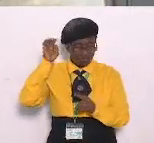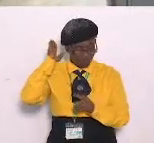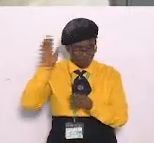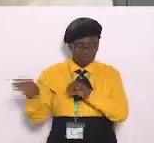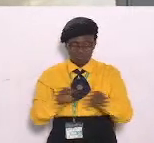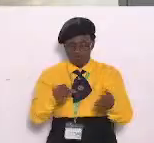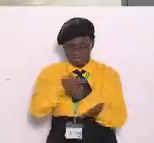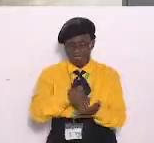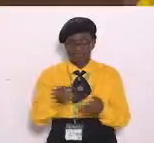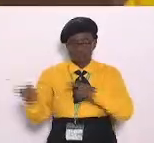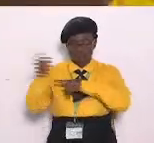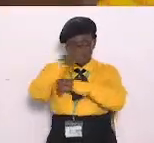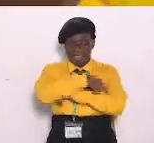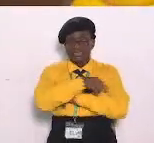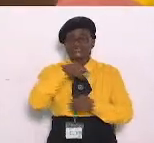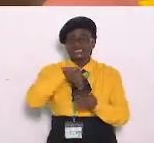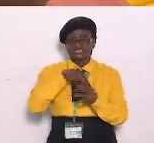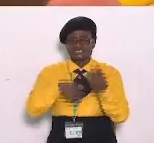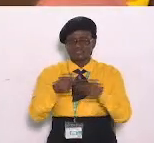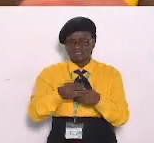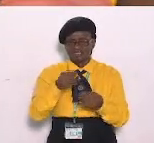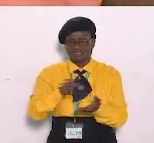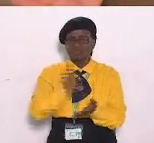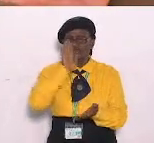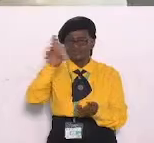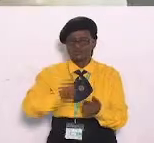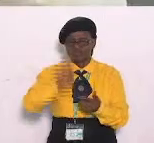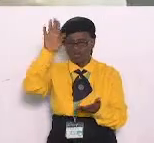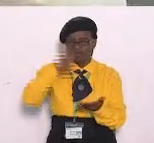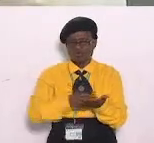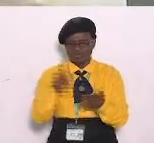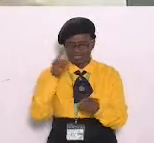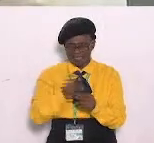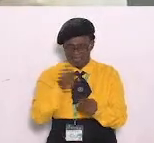tout ce que tu feras encore cette nuit gloire à ton saint nom